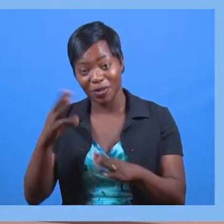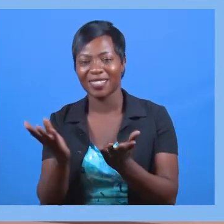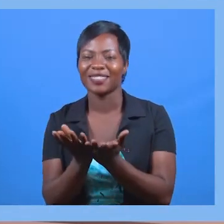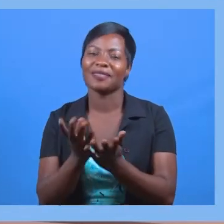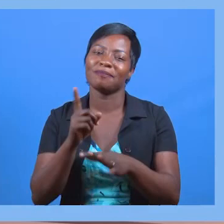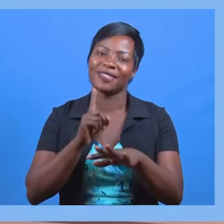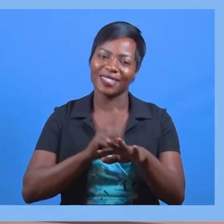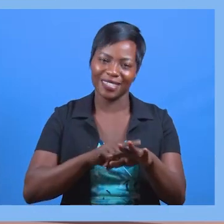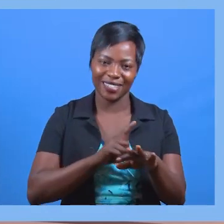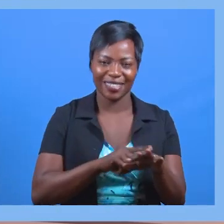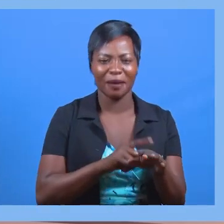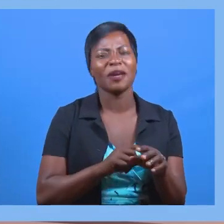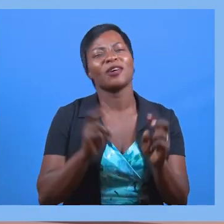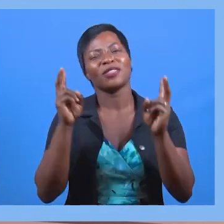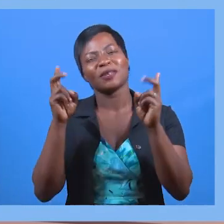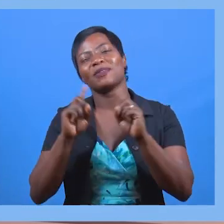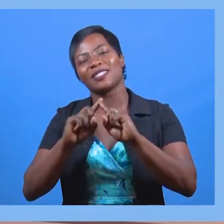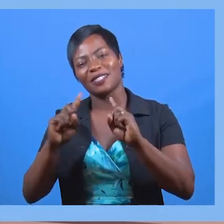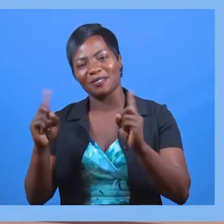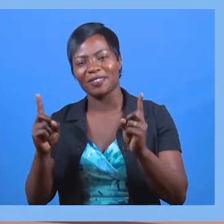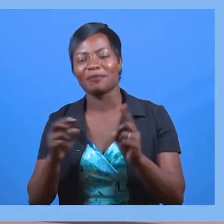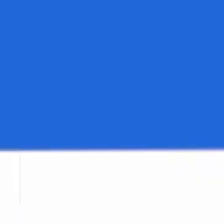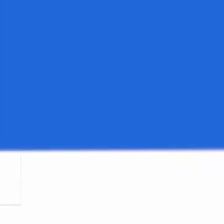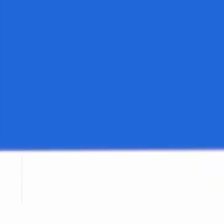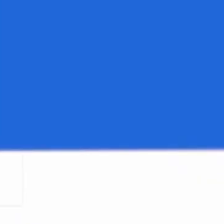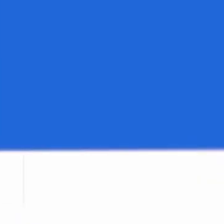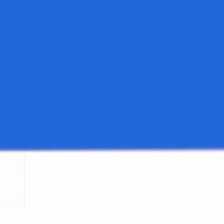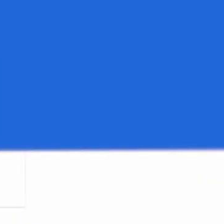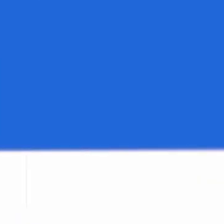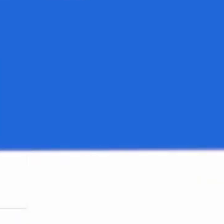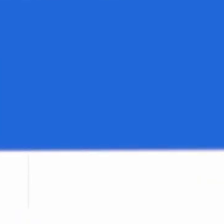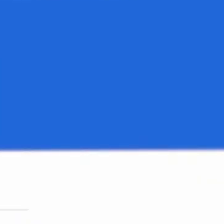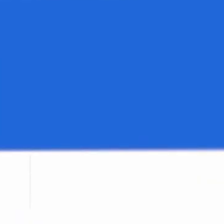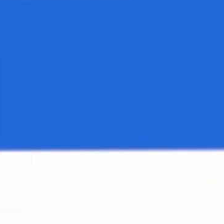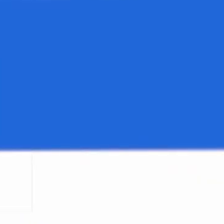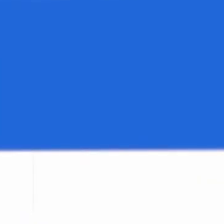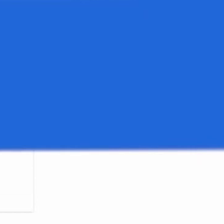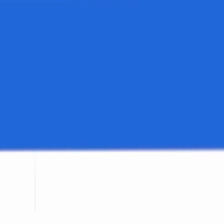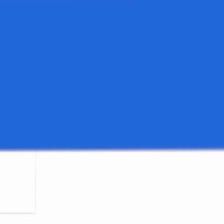cheteyo. Pane imwe naPeter Pindini wenyu, Dr. Mai Chisamba.